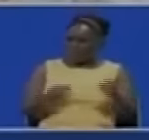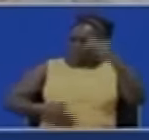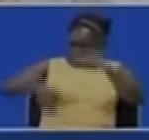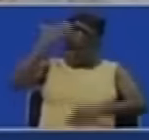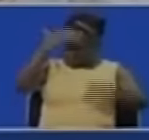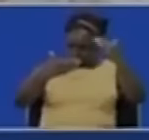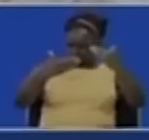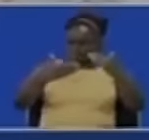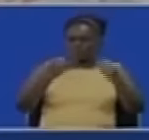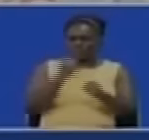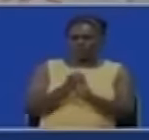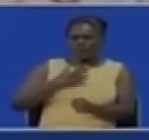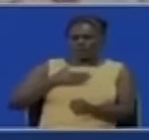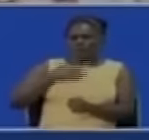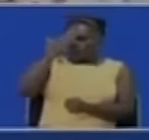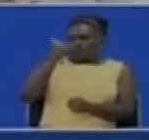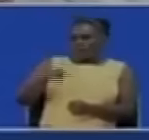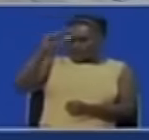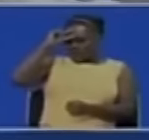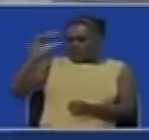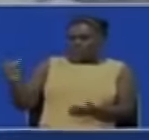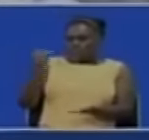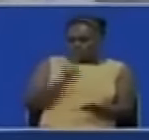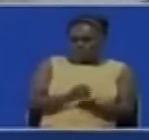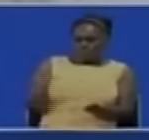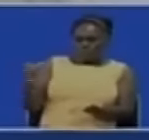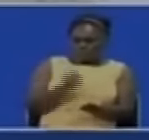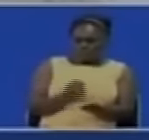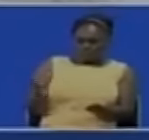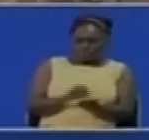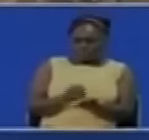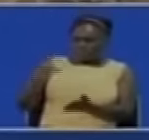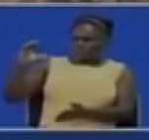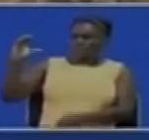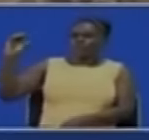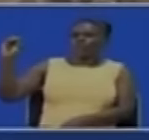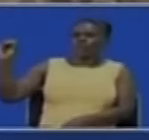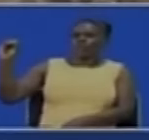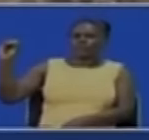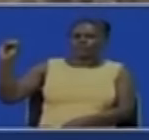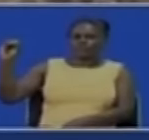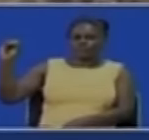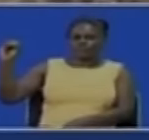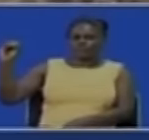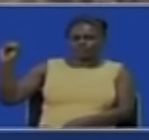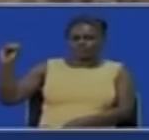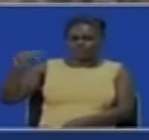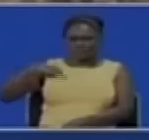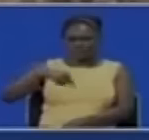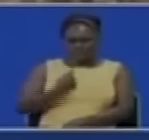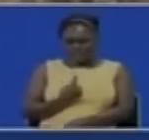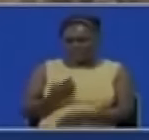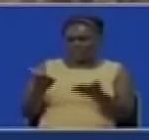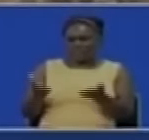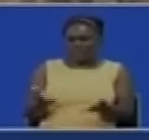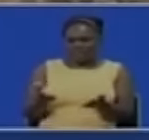qualified to do what we do, and that is why the government of Kenya has continued employing us as the clinical officer. Hata sisi tupo